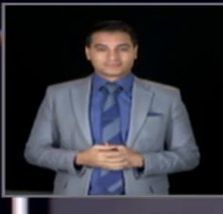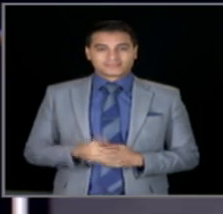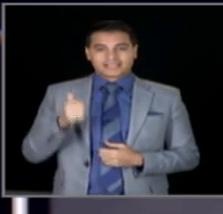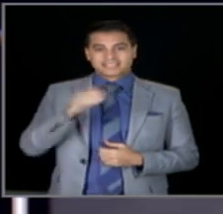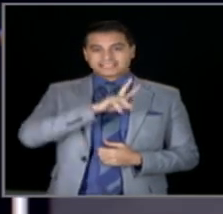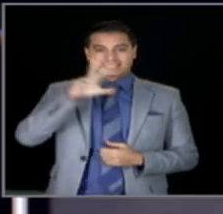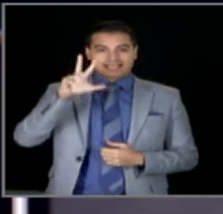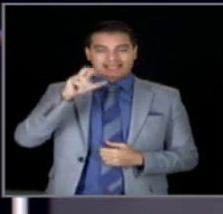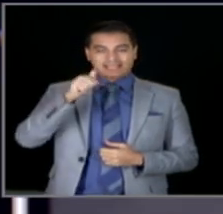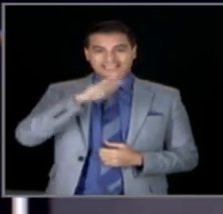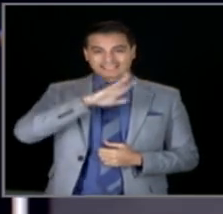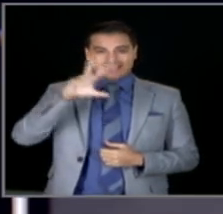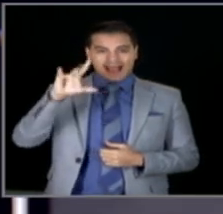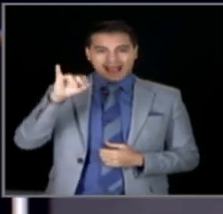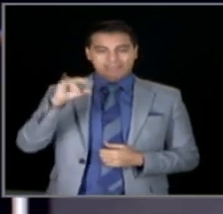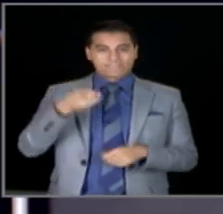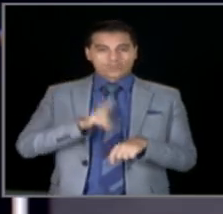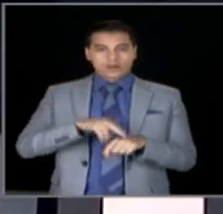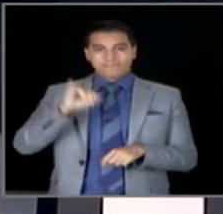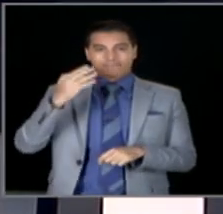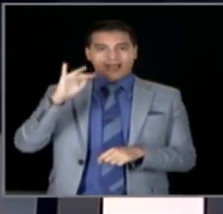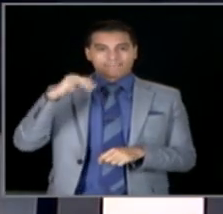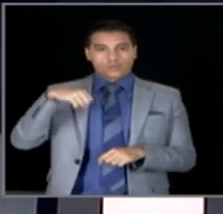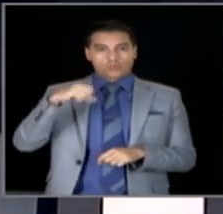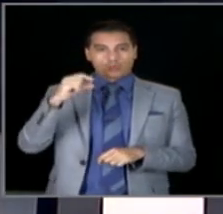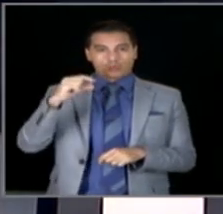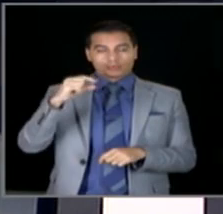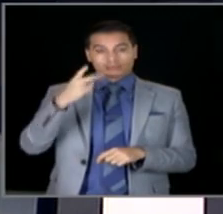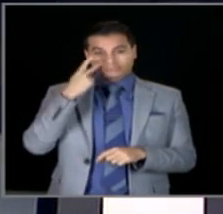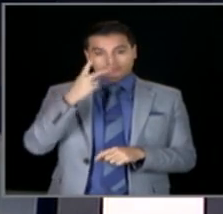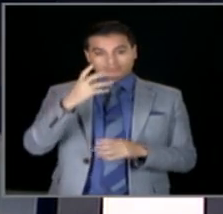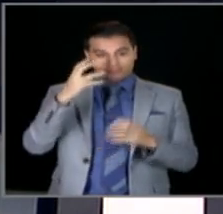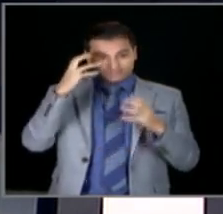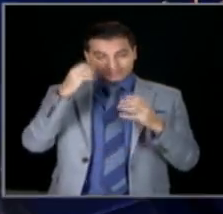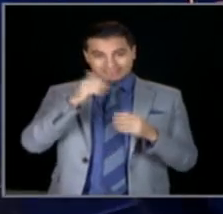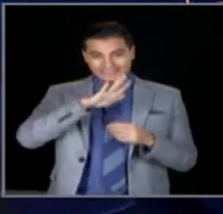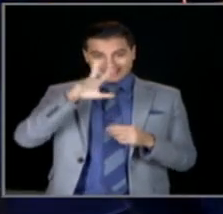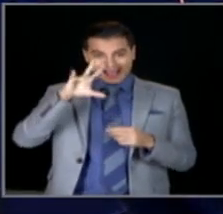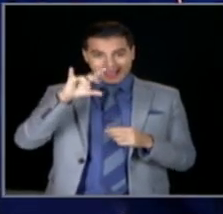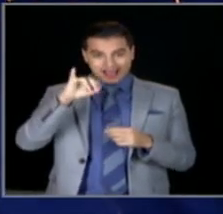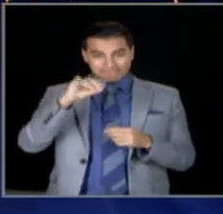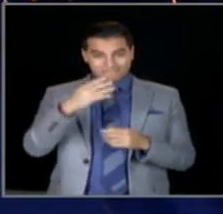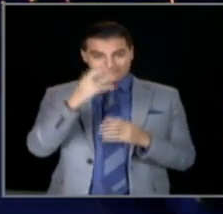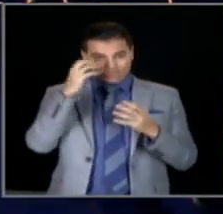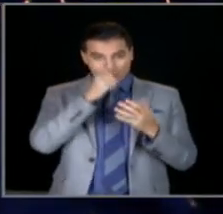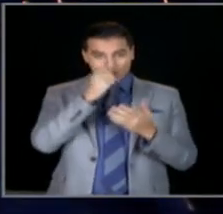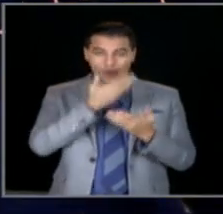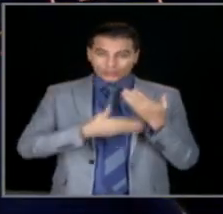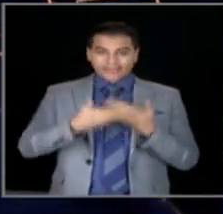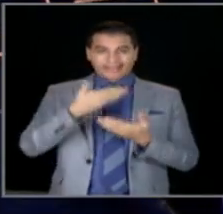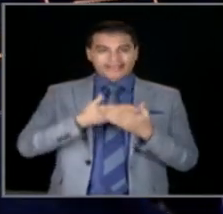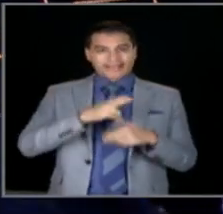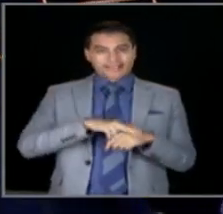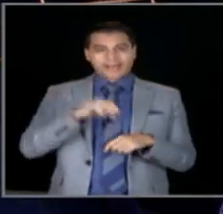إسلام ومحمود، محمود وإسلام. إسلام هتروح تسمع أغنية وترجع لنا تاني. تفضل يا محمود مكاني.